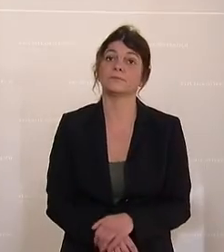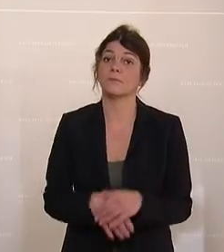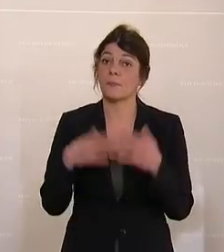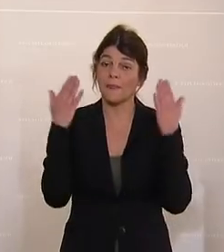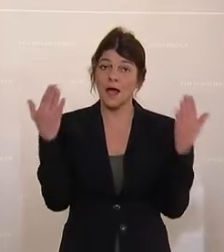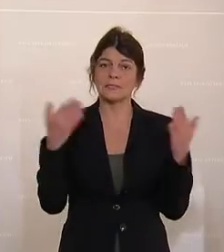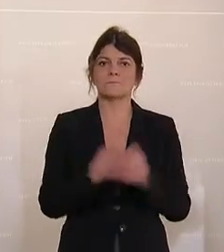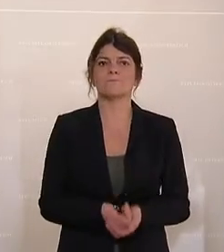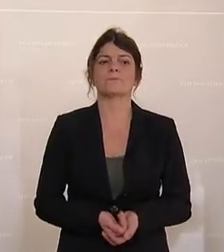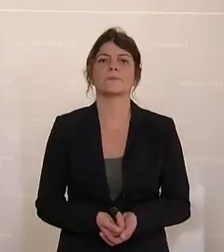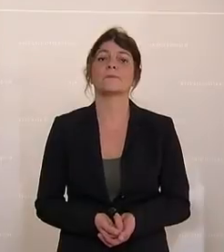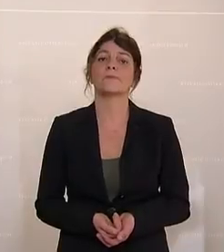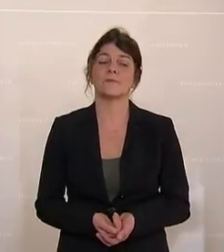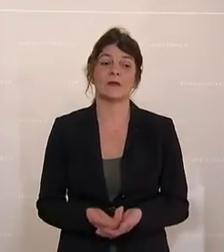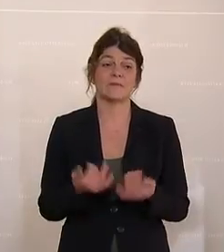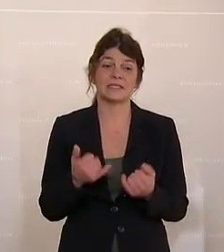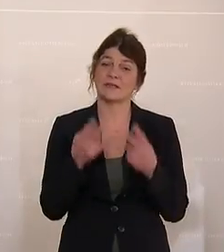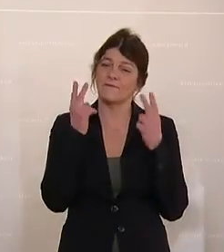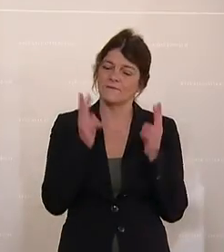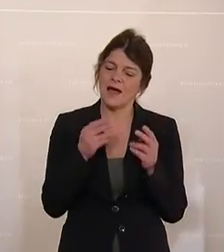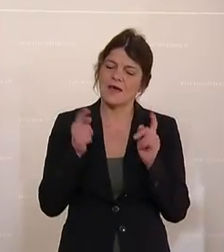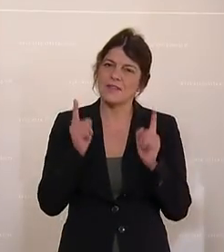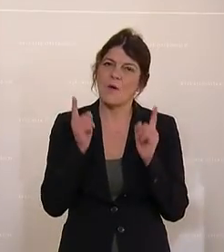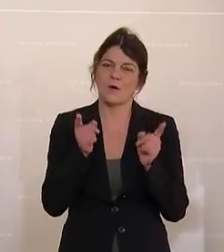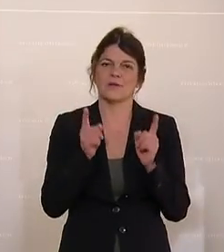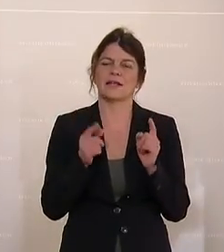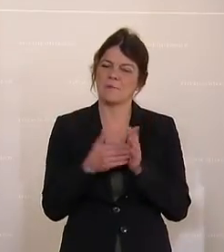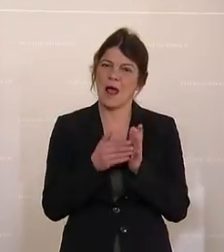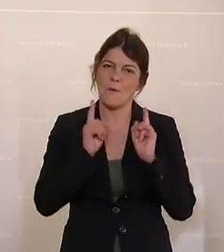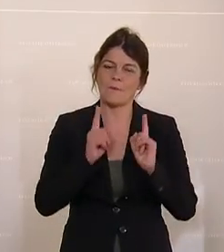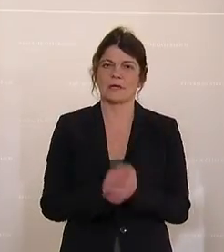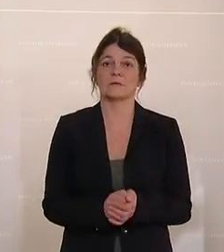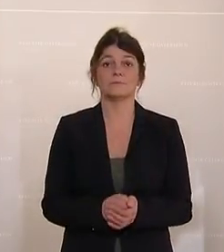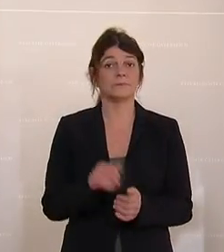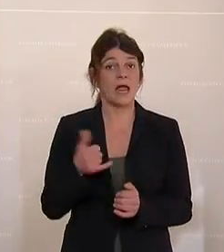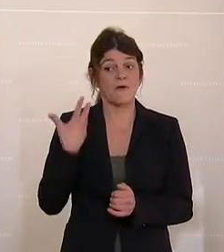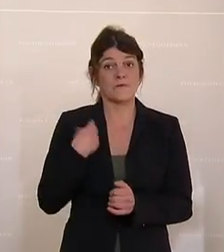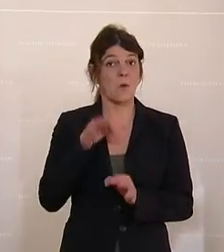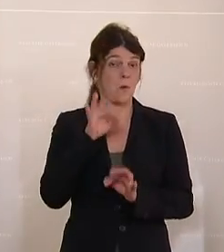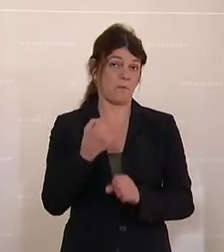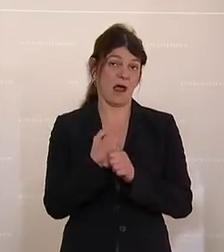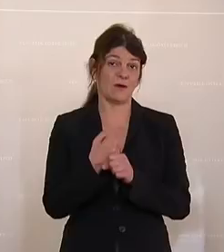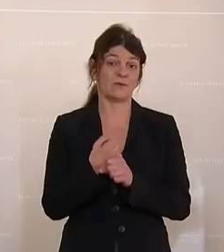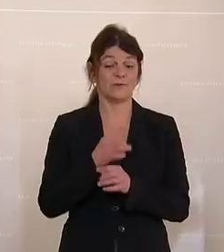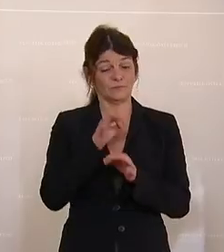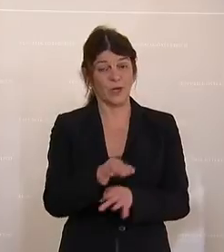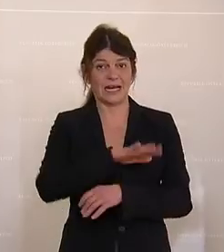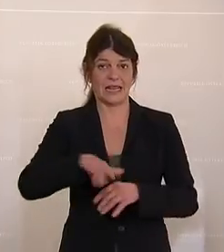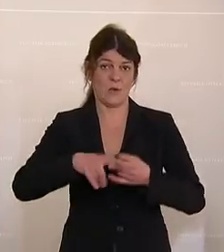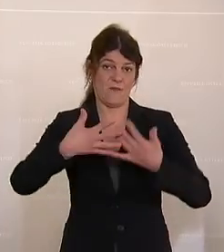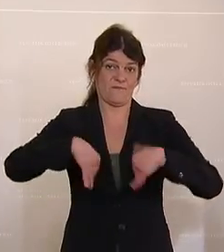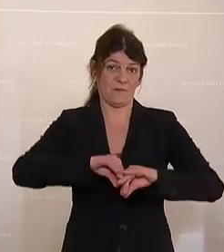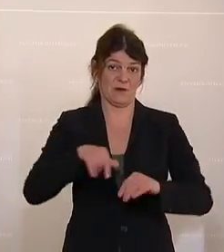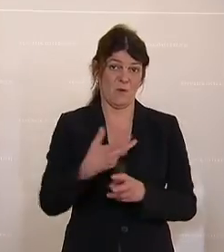Also, was jetzt tatsächlich dringend notwendig wäre, wäre eine Wiedergutmachung an den Kindern und Familien in